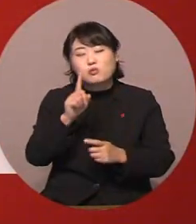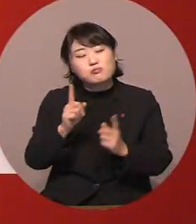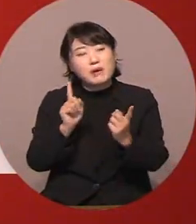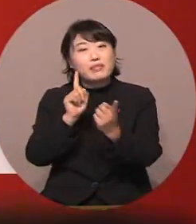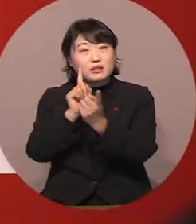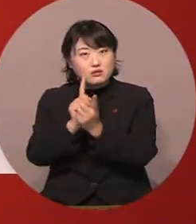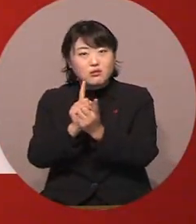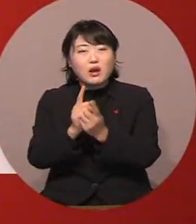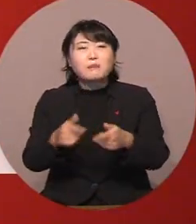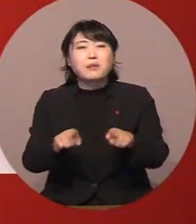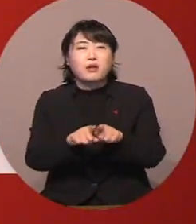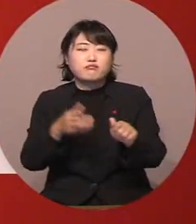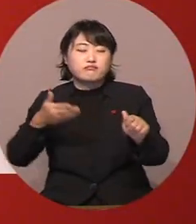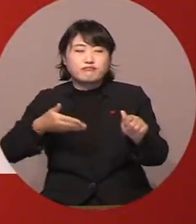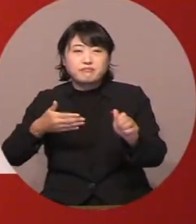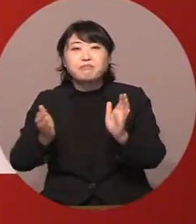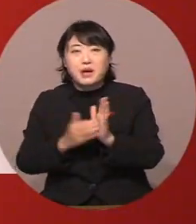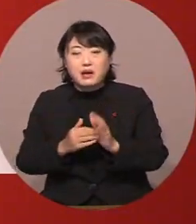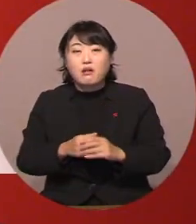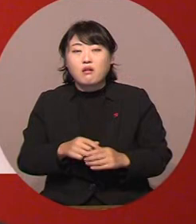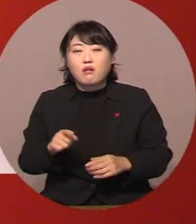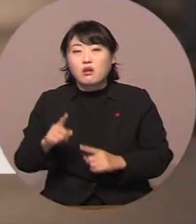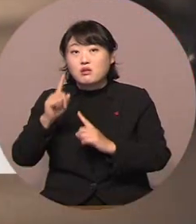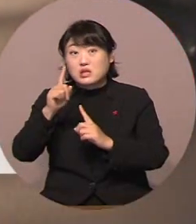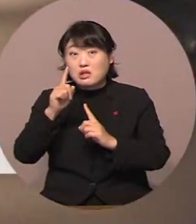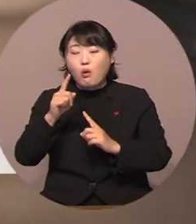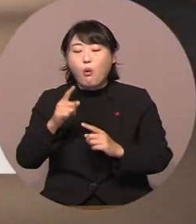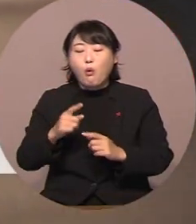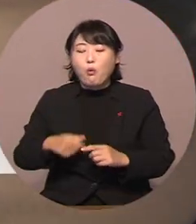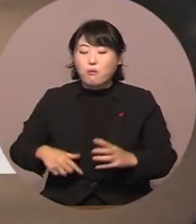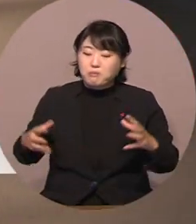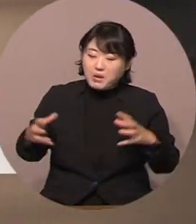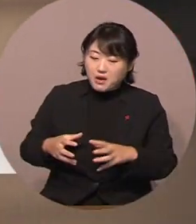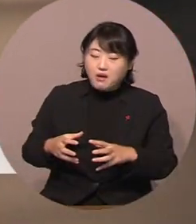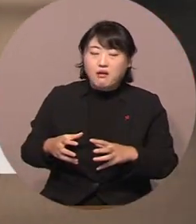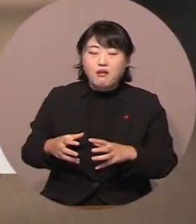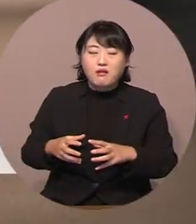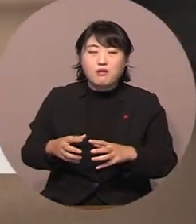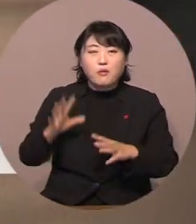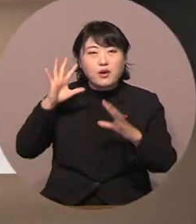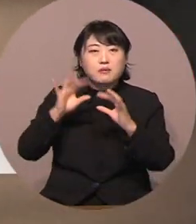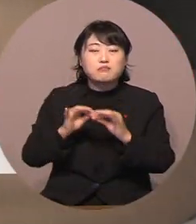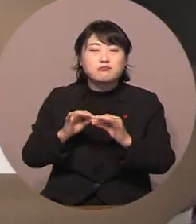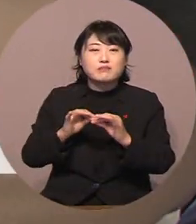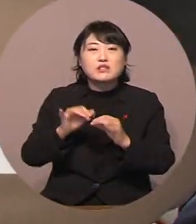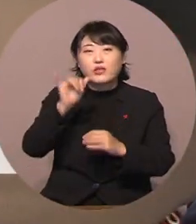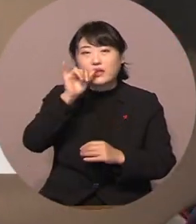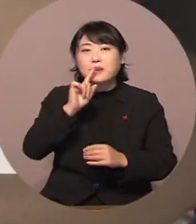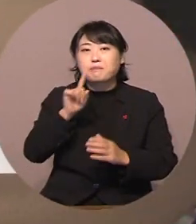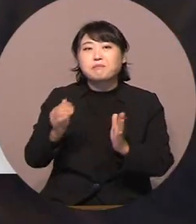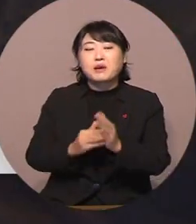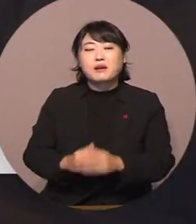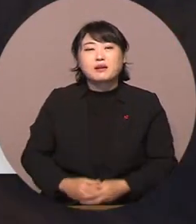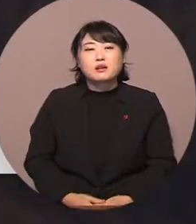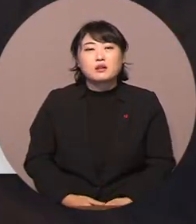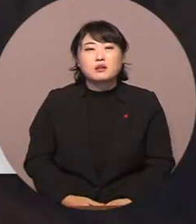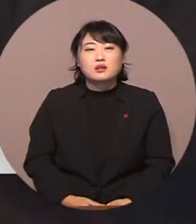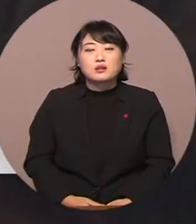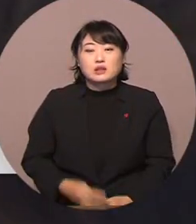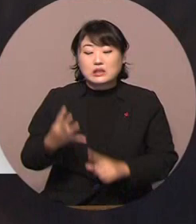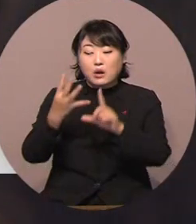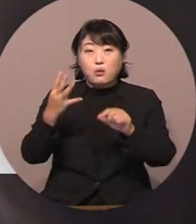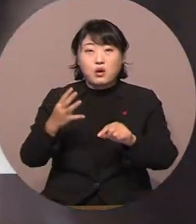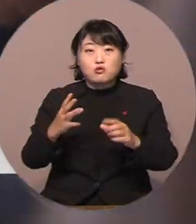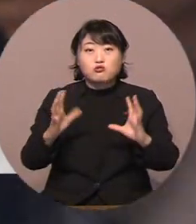함께해 달라고 부탁했으며 이원도 의기 투하는 부분이 있었다고 밝혔습니다 한편 4월 총선을